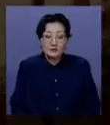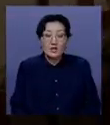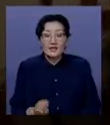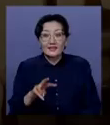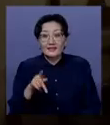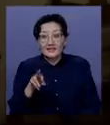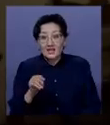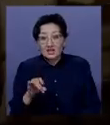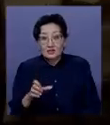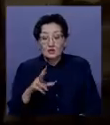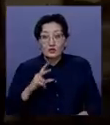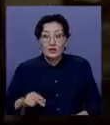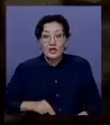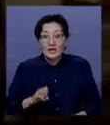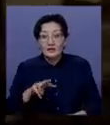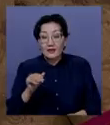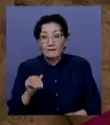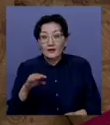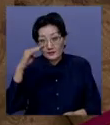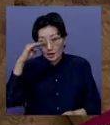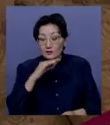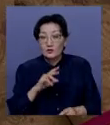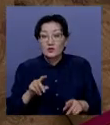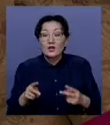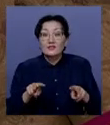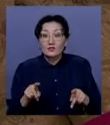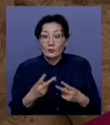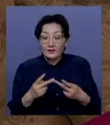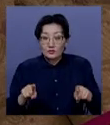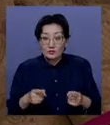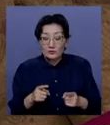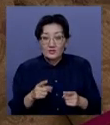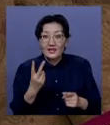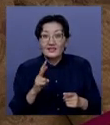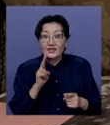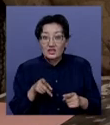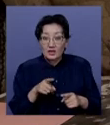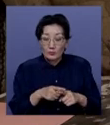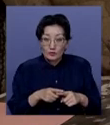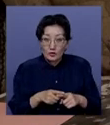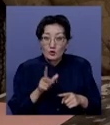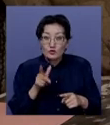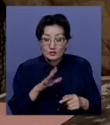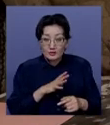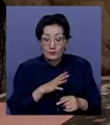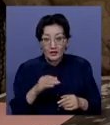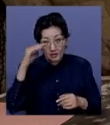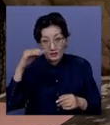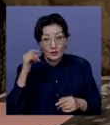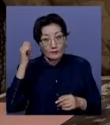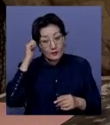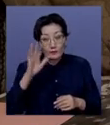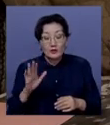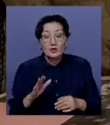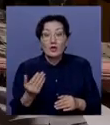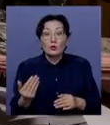Ильяс Жансүгіровтің қызы Ильфа әкесі сотталып абақтыға қамалған сәтте небәрі 2,5-3 жасар болған. Әкесі есінде қалмаған.